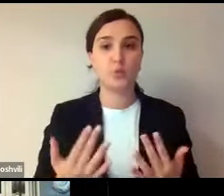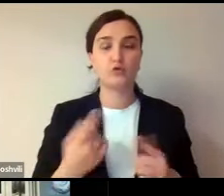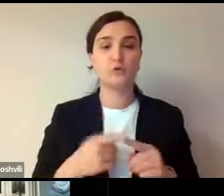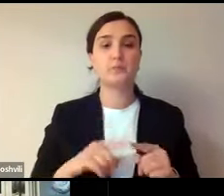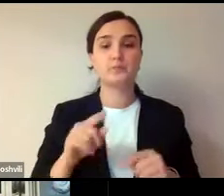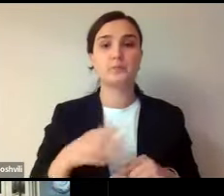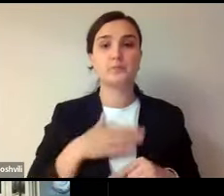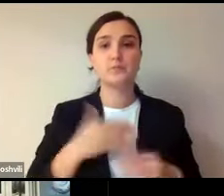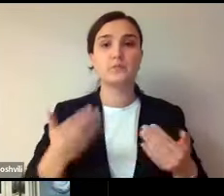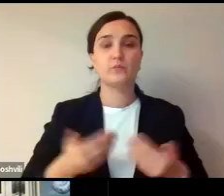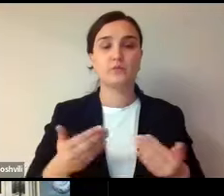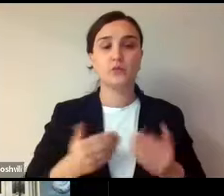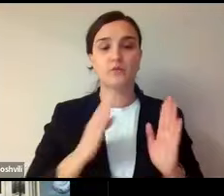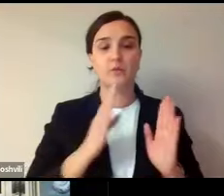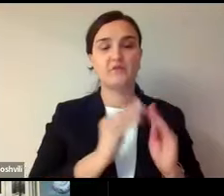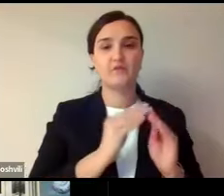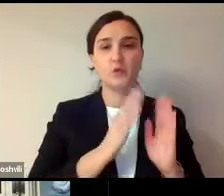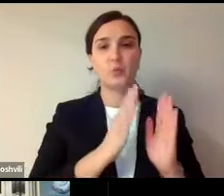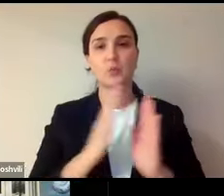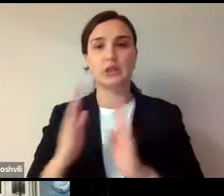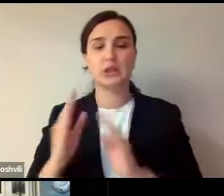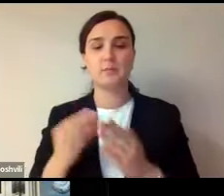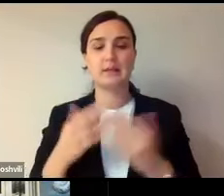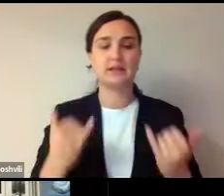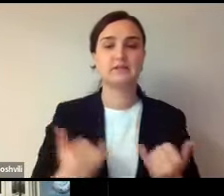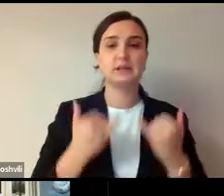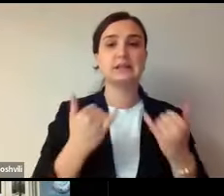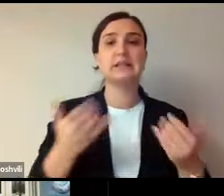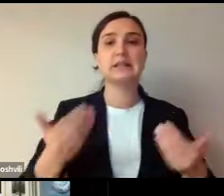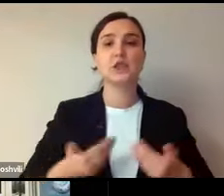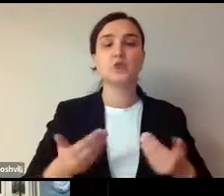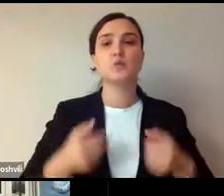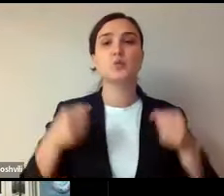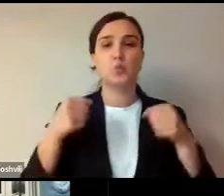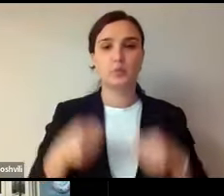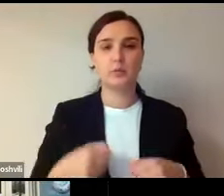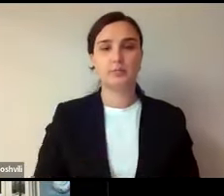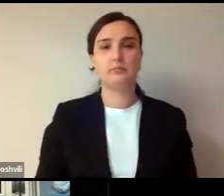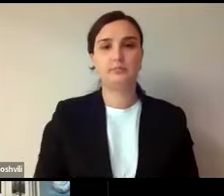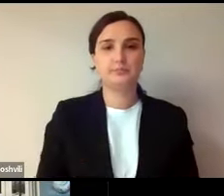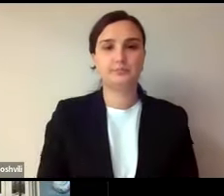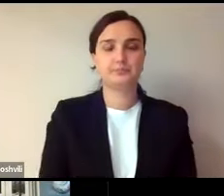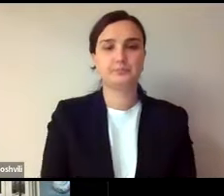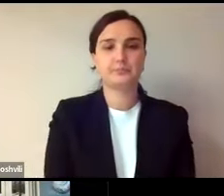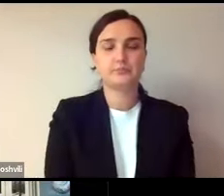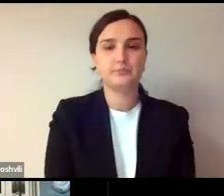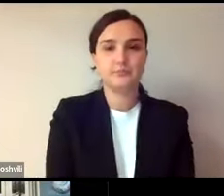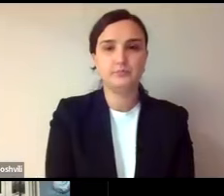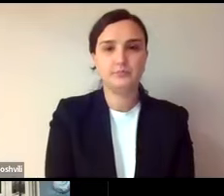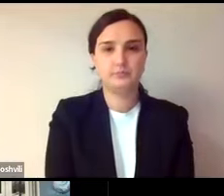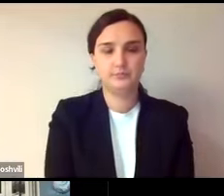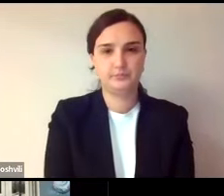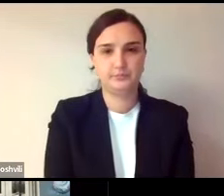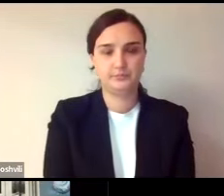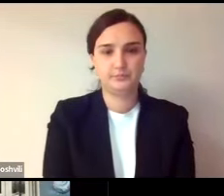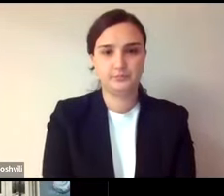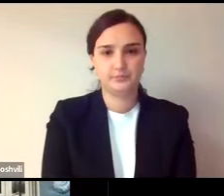ჩვენ ცხოვრების რუტინას პატივის ცენ და თან საცხოვრისის უფლებაც რეალიზირდეს. ეს უნდა მოვთხოვოთ. როგორც